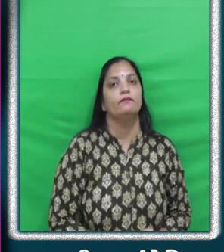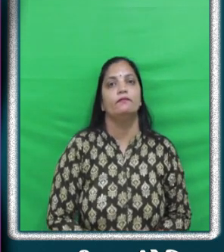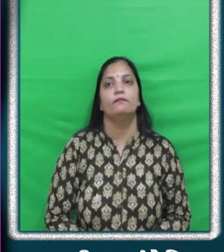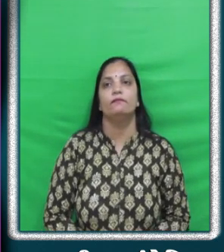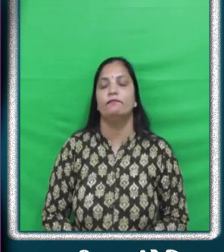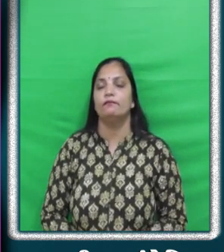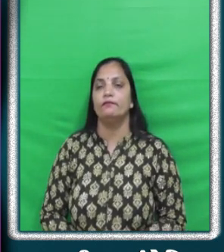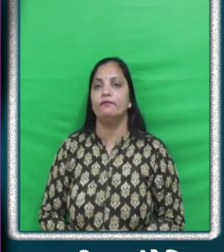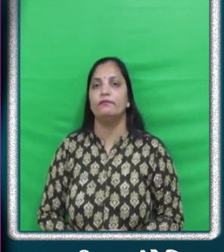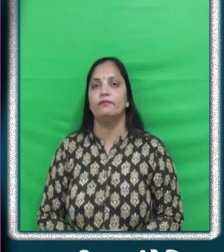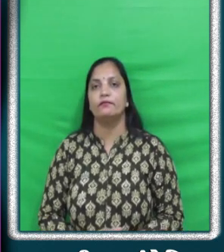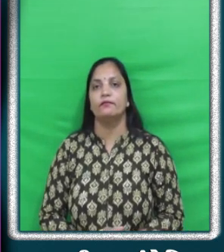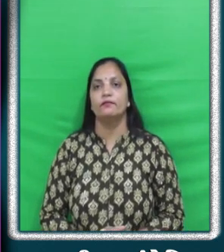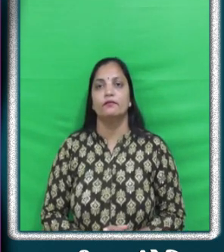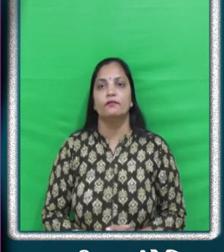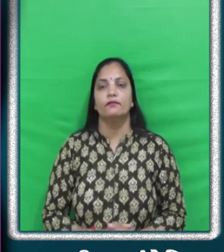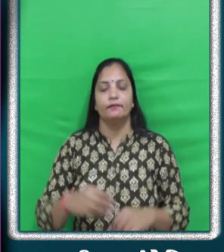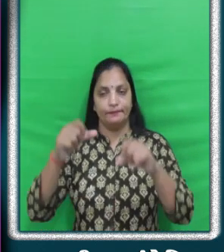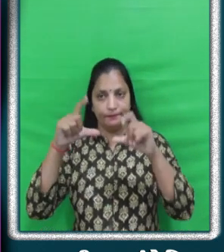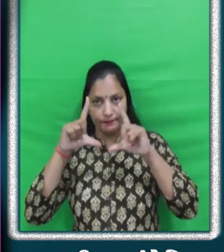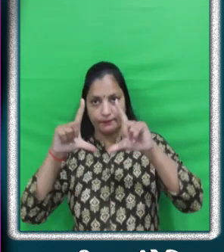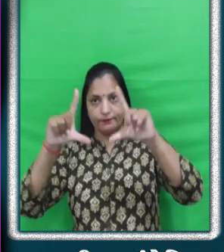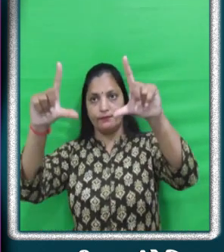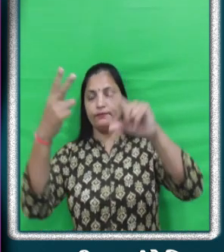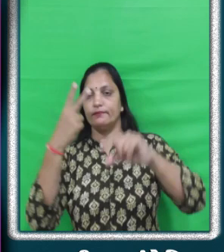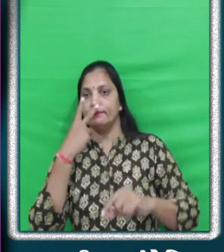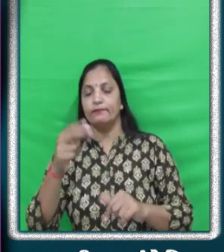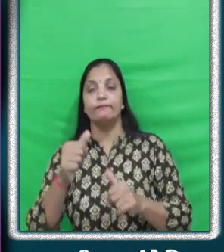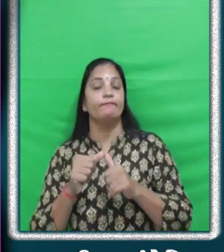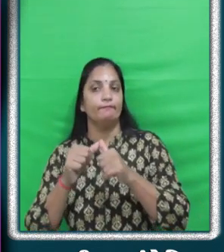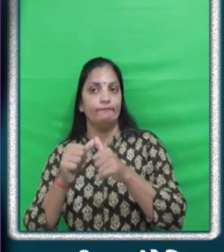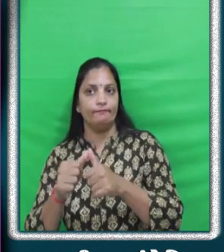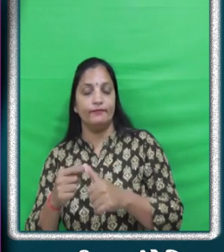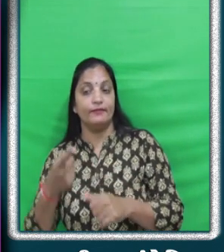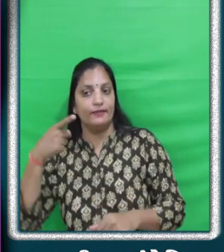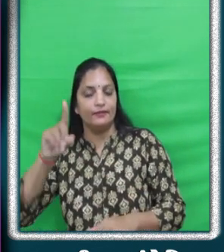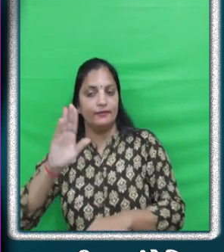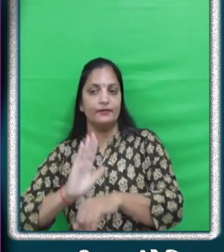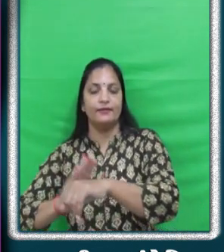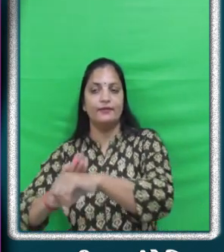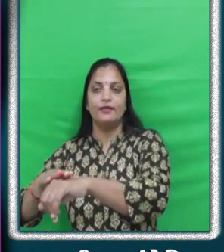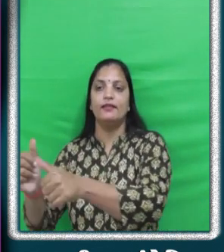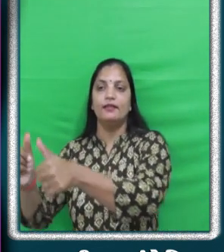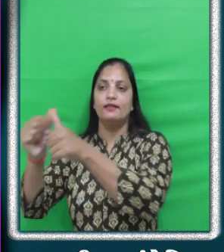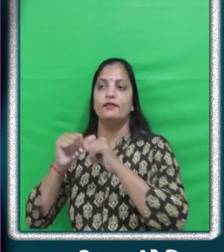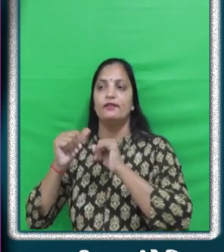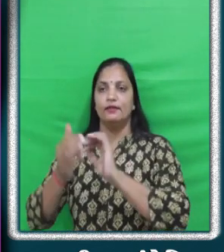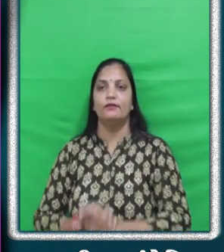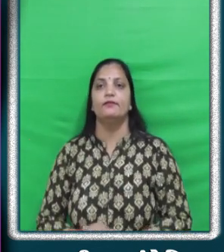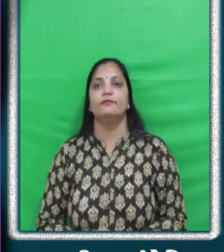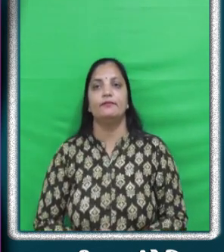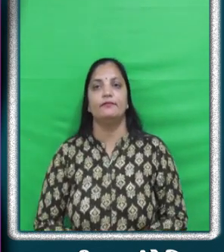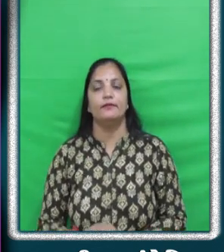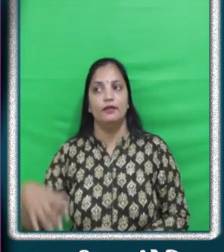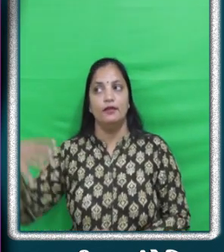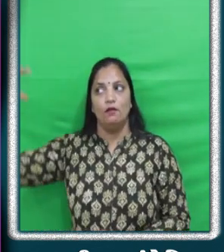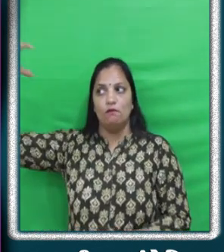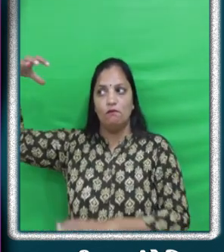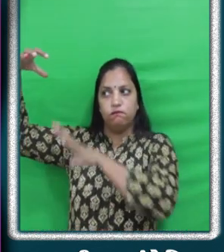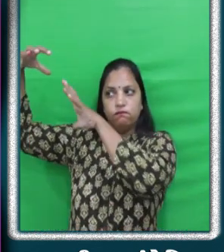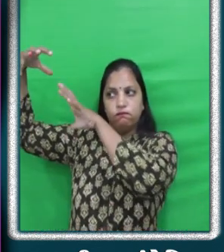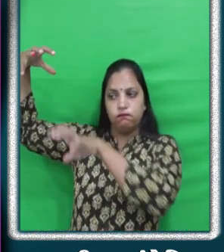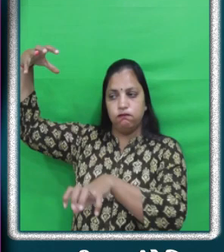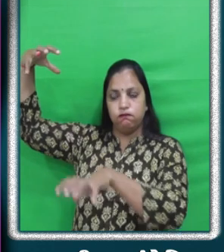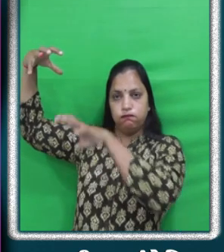સ્ક્રીન પર નથી લખ્યું, અમે તમે પછી સ્ક્રીન પર જોશો તો તમને આન્સર મળી જશે, એવું નહીં, જાતે જણાવું કે પ્રકાશ સંશ્લેષણ